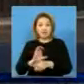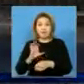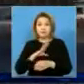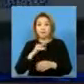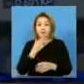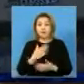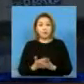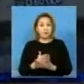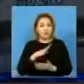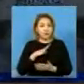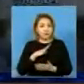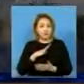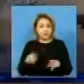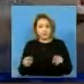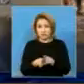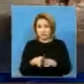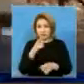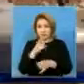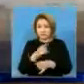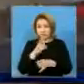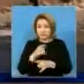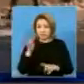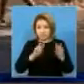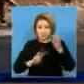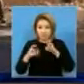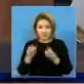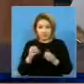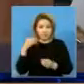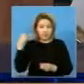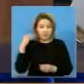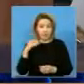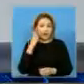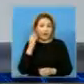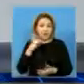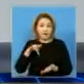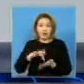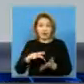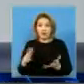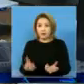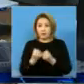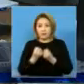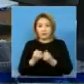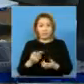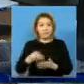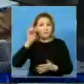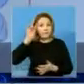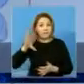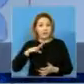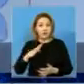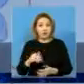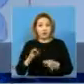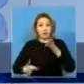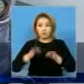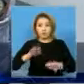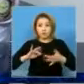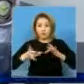жөнінде мәселе қозғады. Сондай-ақ алаяқтық үшін іздеуде жүрген тағы бір ақтөбелік Алматы қаласында қолға түсті. Белгілі болғандай, сот үкімі